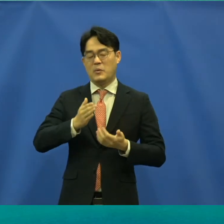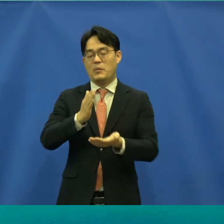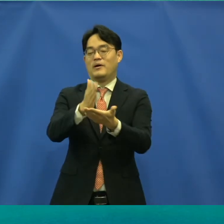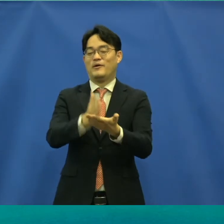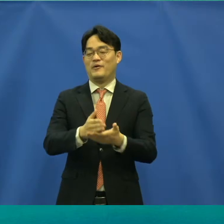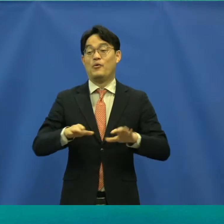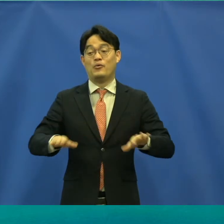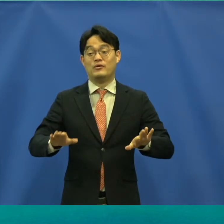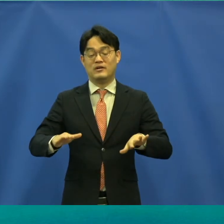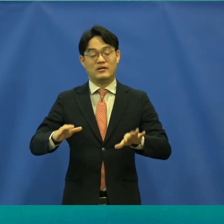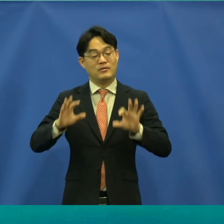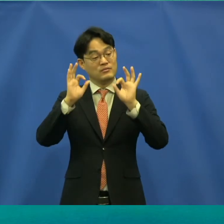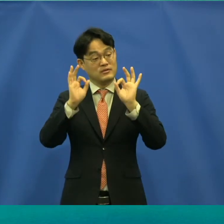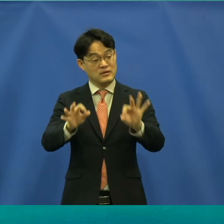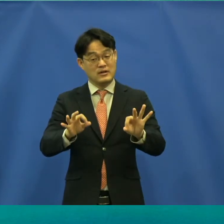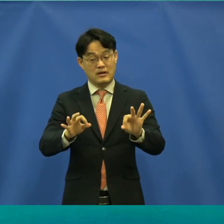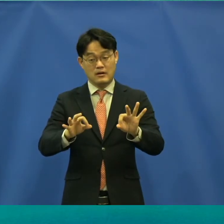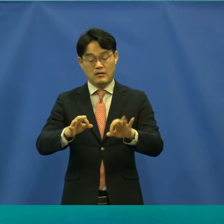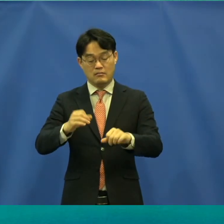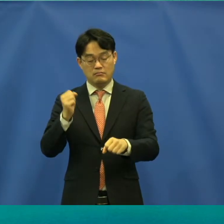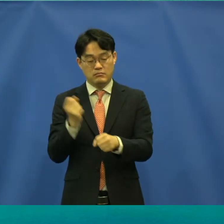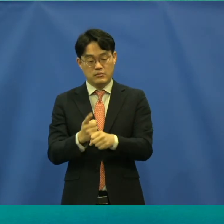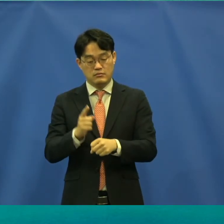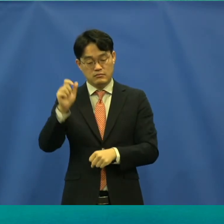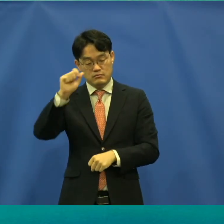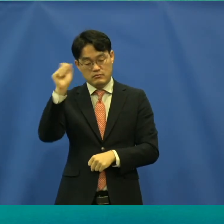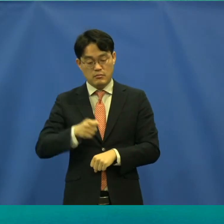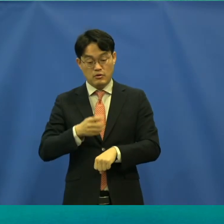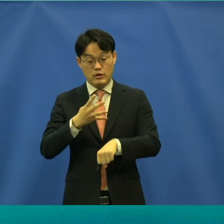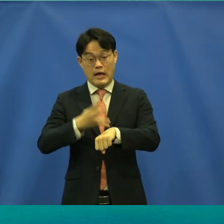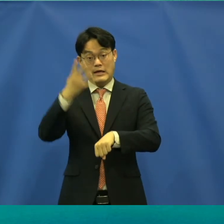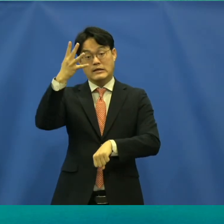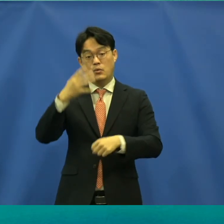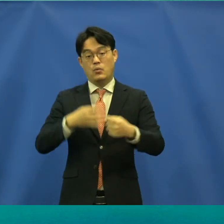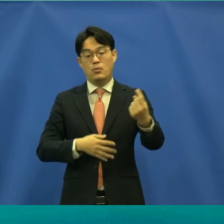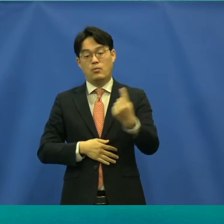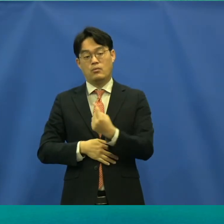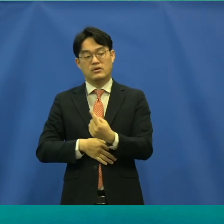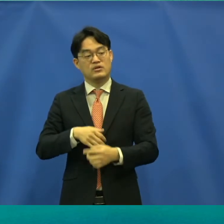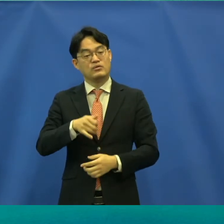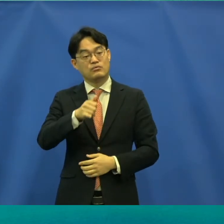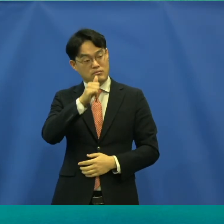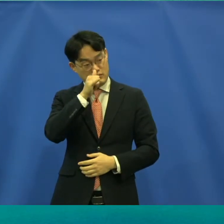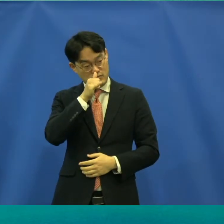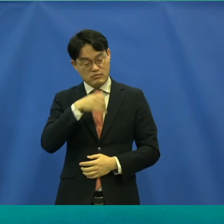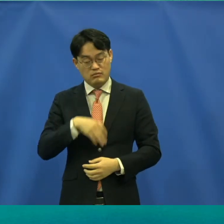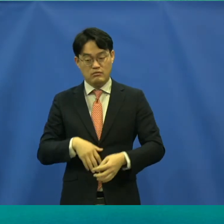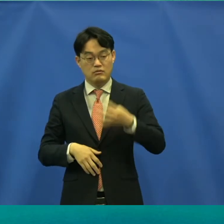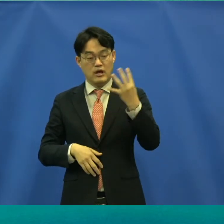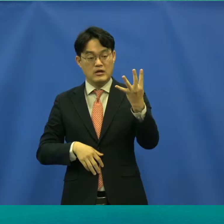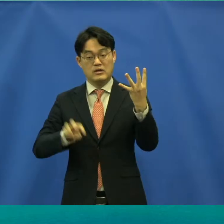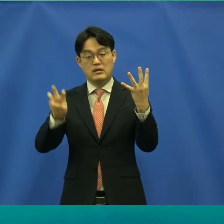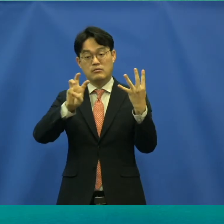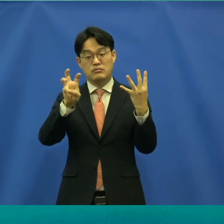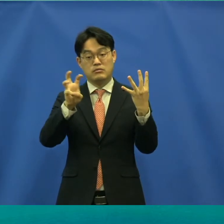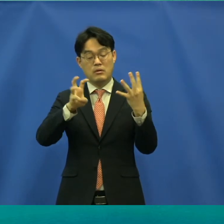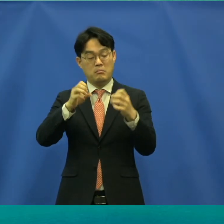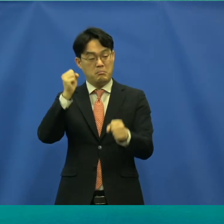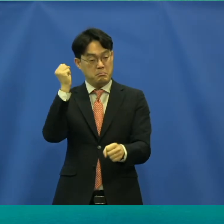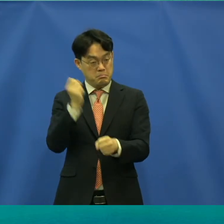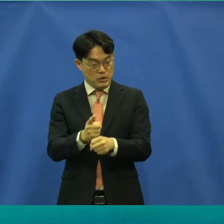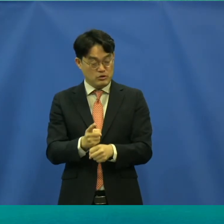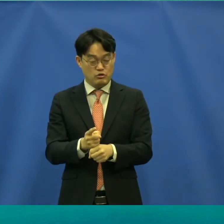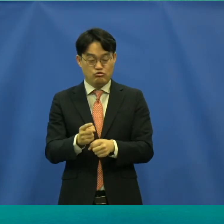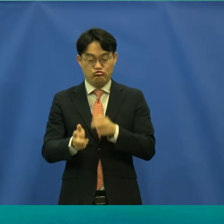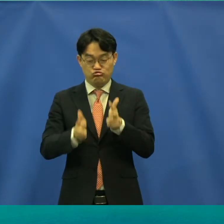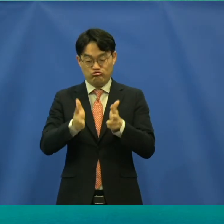4시 뭐 이럴 때부터도 막 오시고 4시 반 정도에 이미 뭐 주차장이 뭐